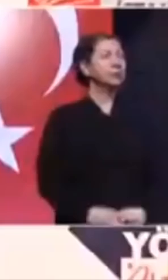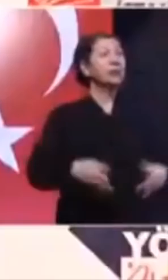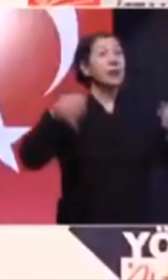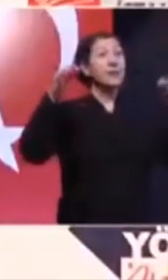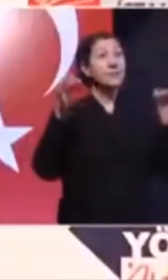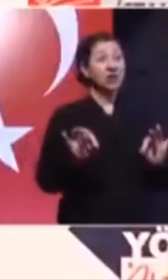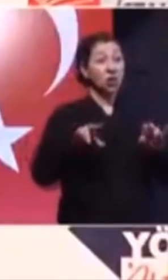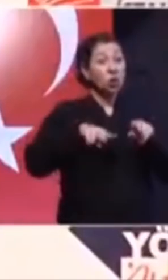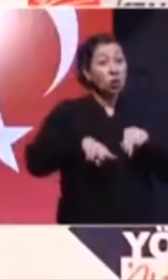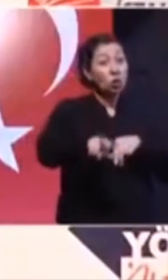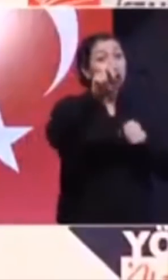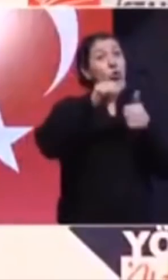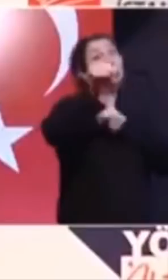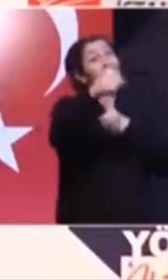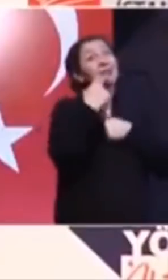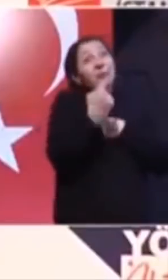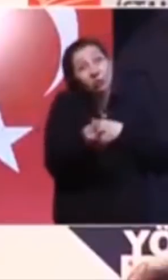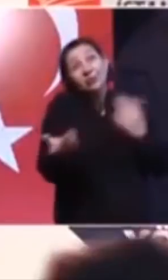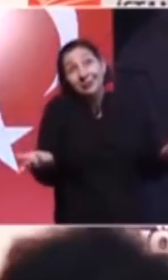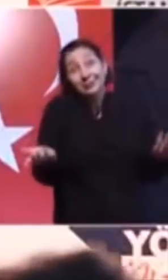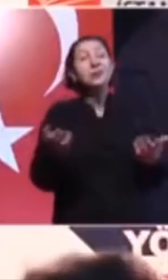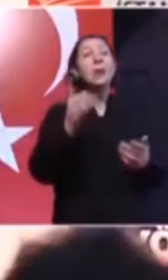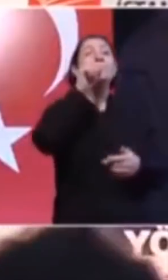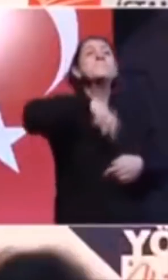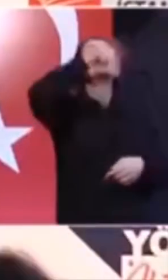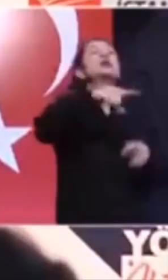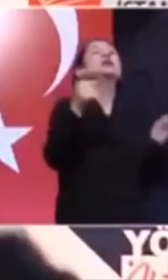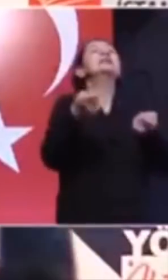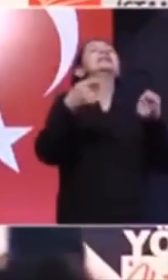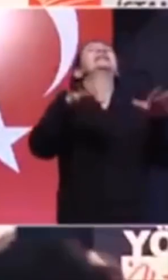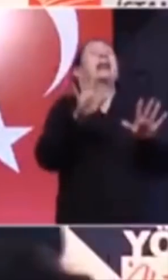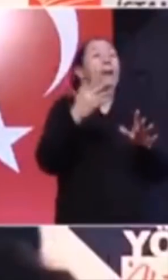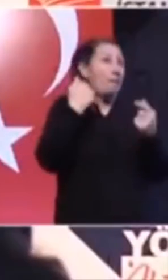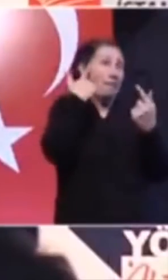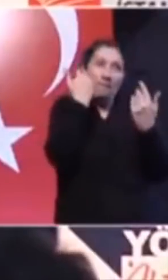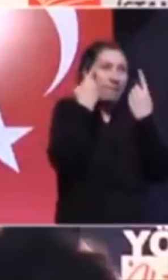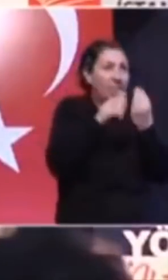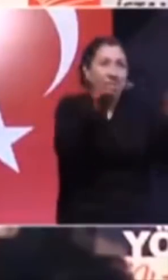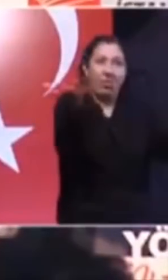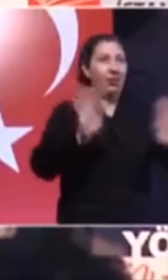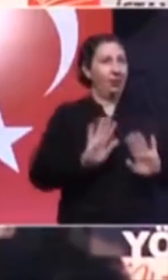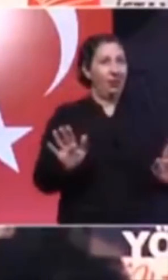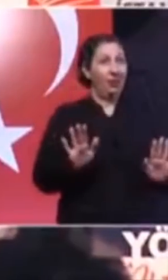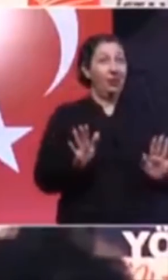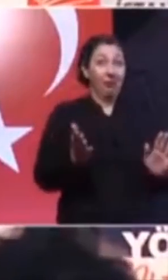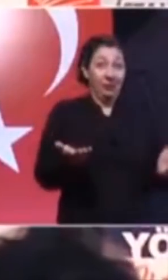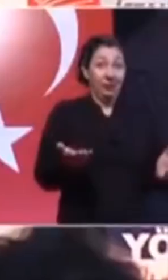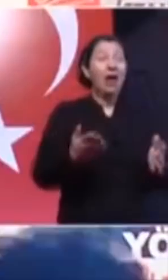Başlarken yolumuz uzun demiştik zaten. Yani bir günlük iş olmadığını hepinize duyurmuştuk.